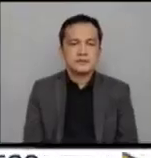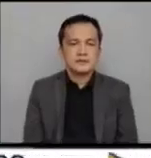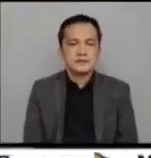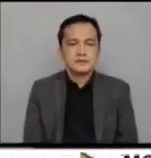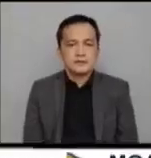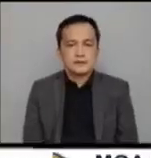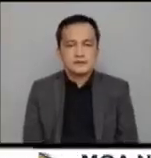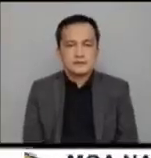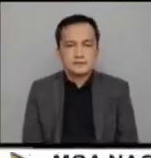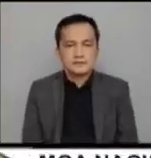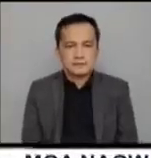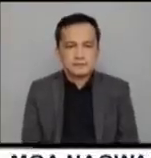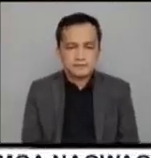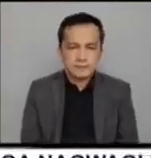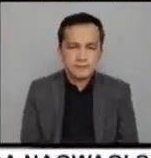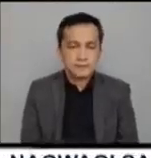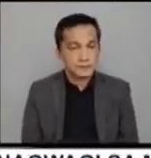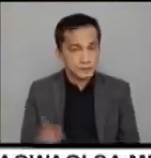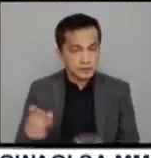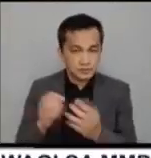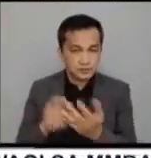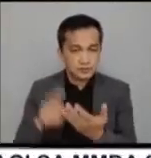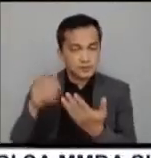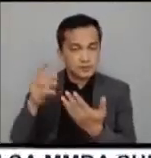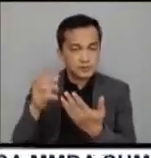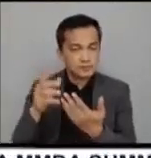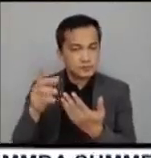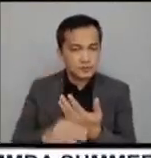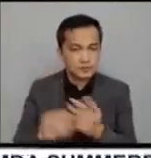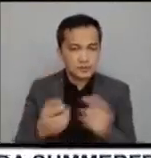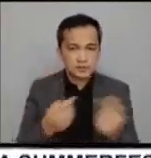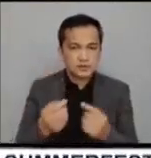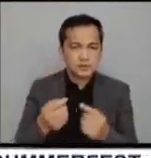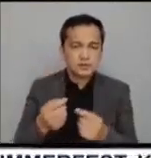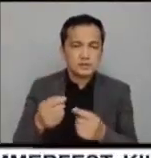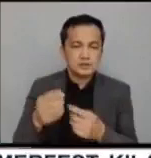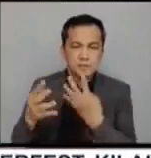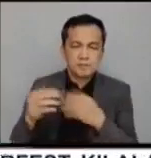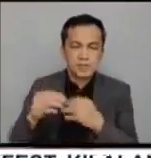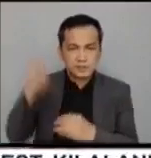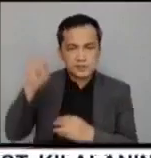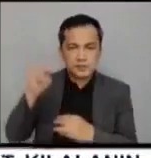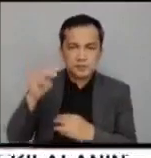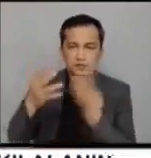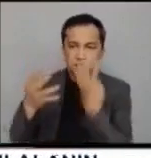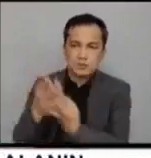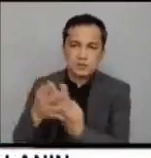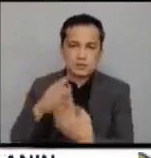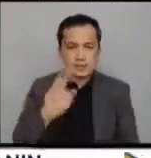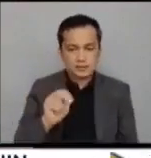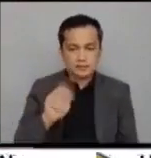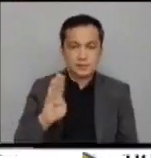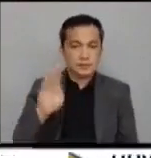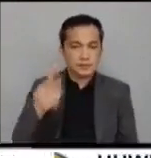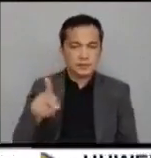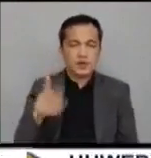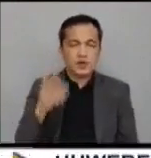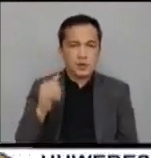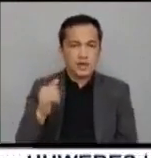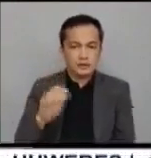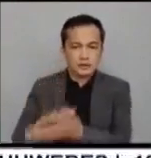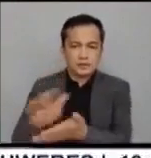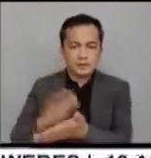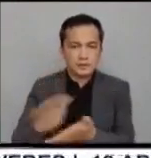Change of guard ceremony sinagawa sa maximum compound ng New Bilibid Prison. Naturang hakbang, bahagi ng paglilinis sa katiwalian sa Bureau